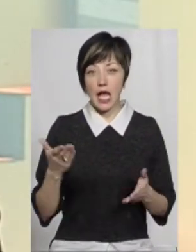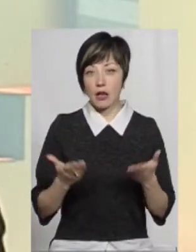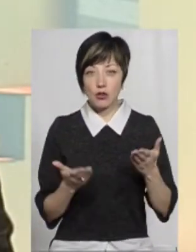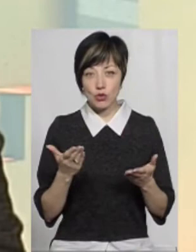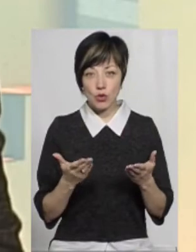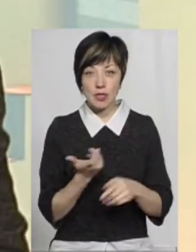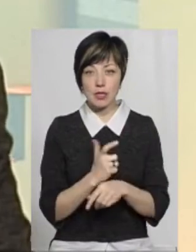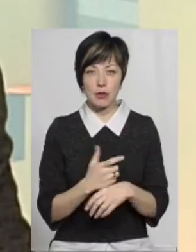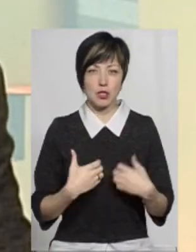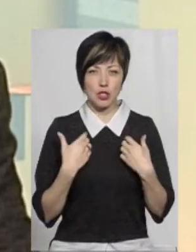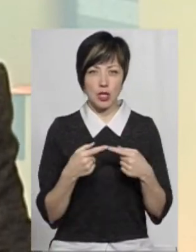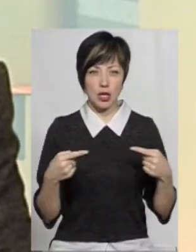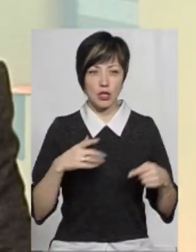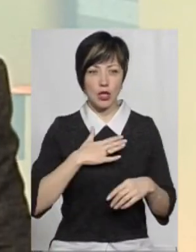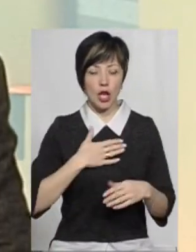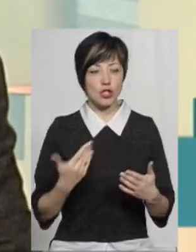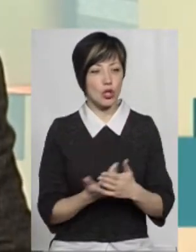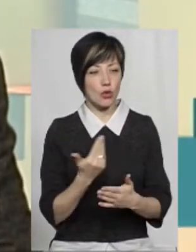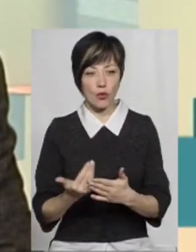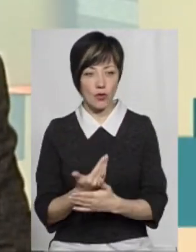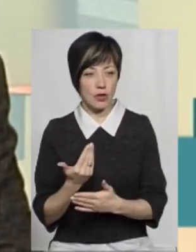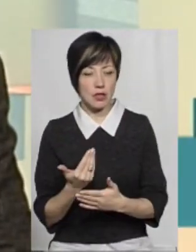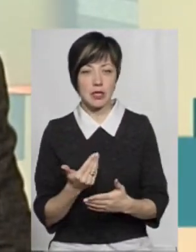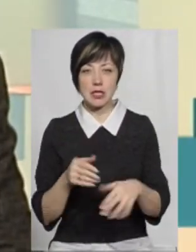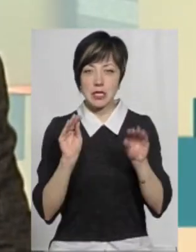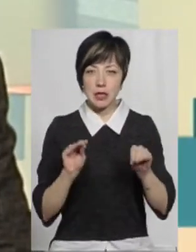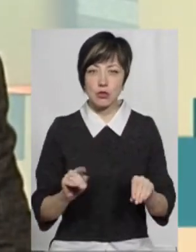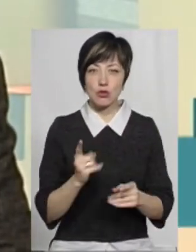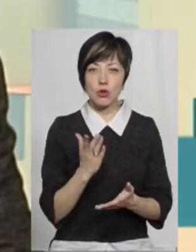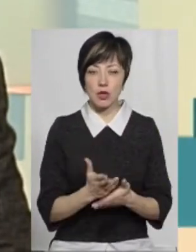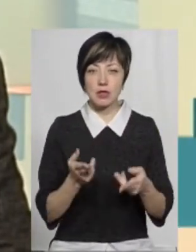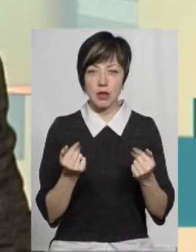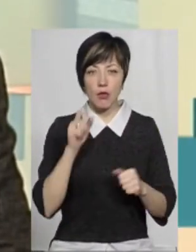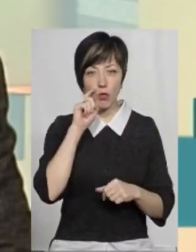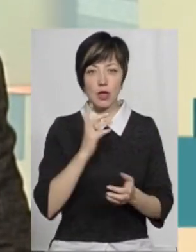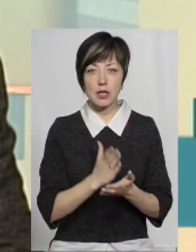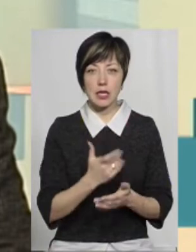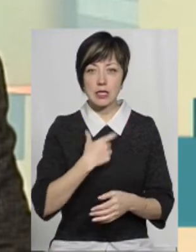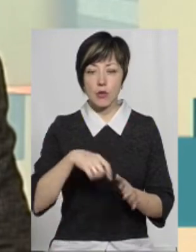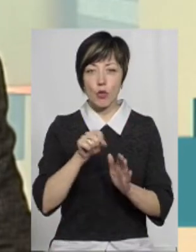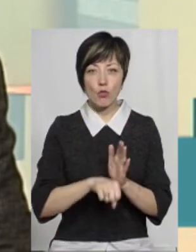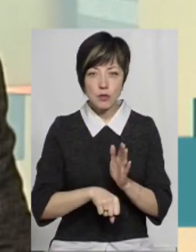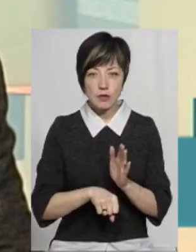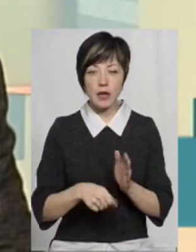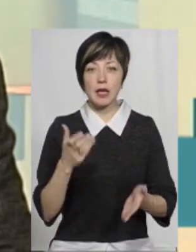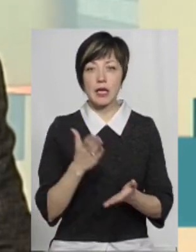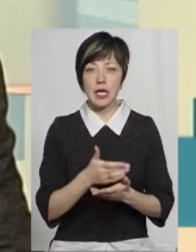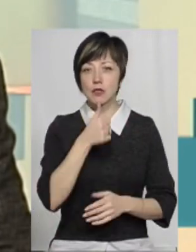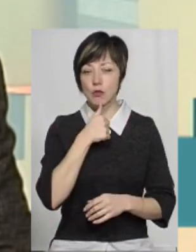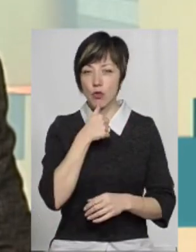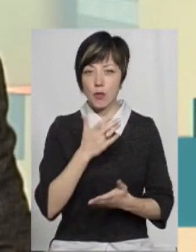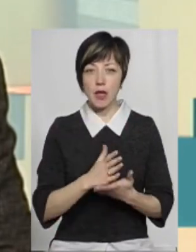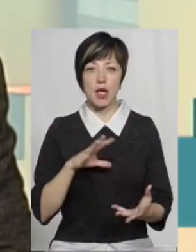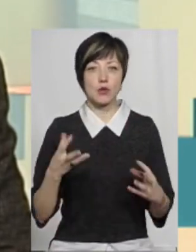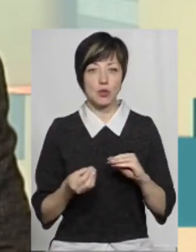Якщо брати самі страшні речі, це наші новини, це та статистика, що є. Да, в Україні є самогубство, є спроби,